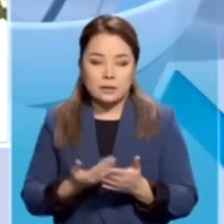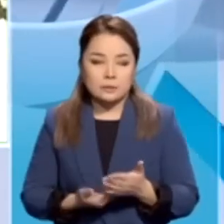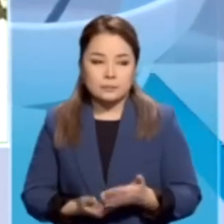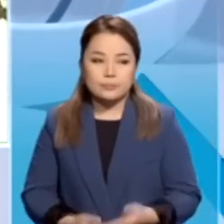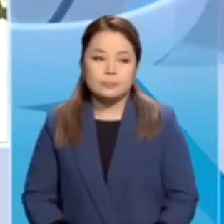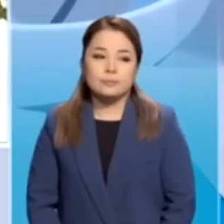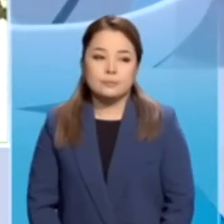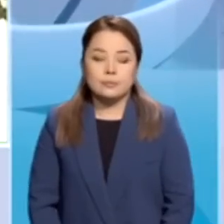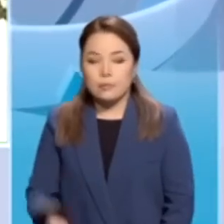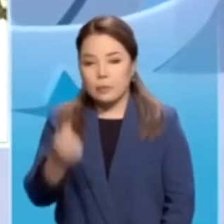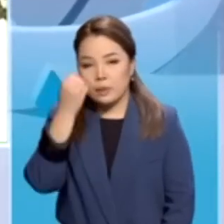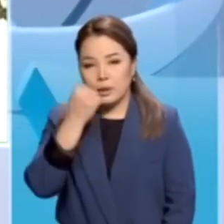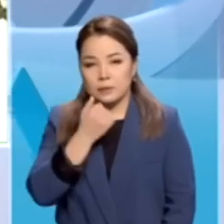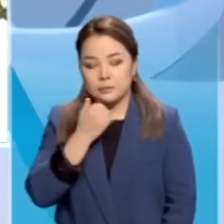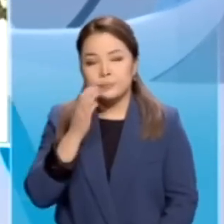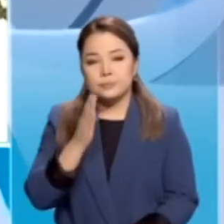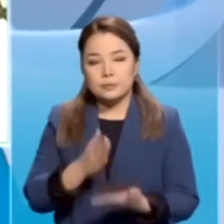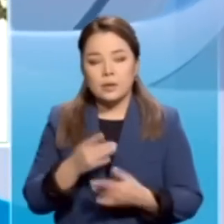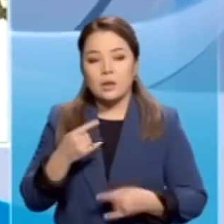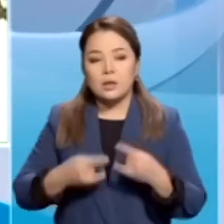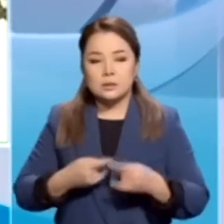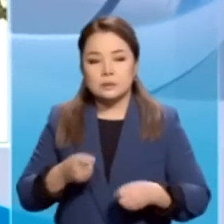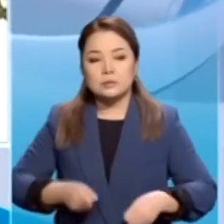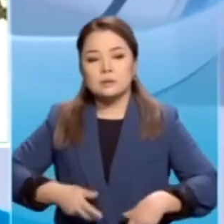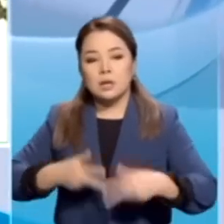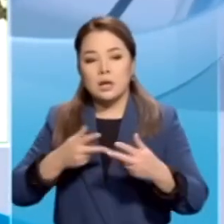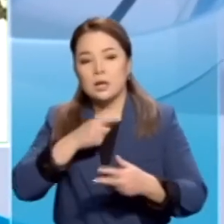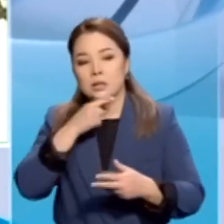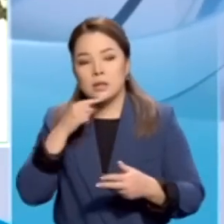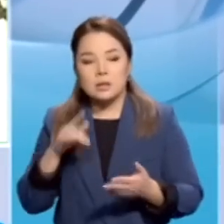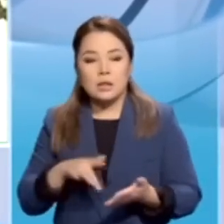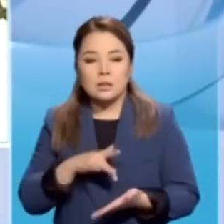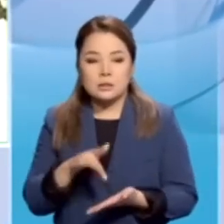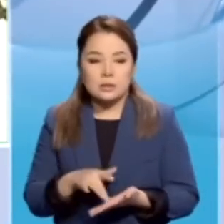Рахмет, Ресейден тікелей байланысқа шыққан әріптесім Индира Бегайдар болатын.